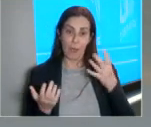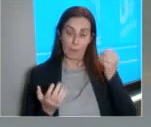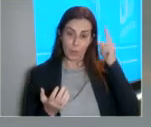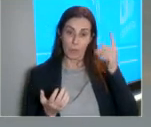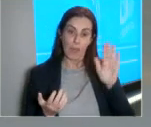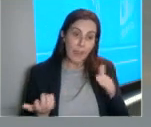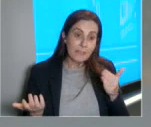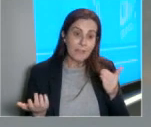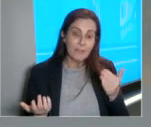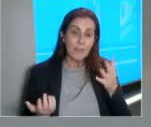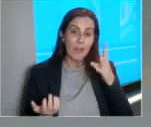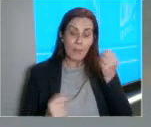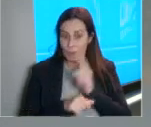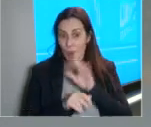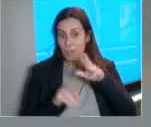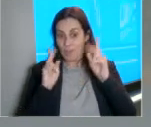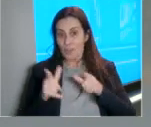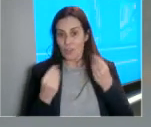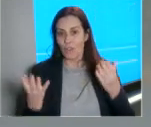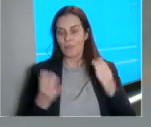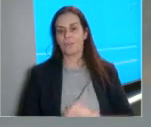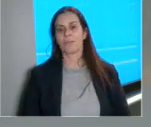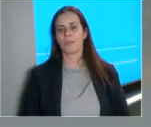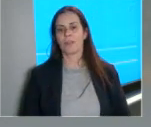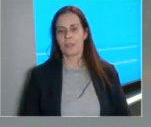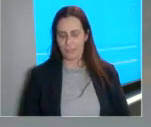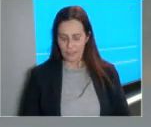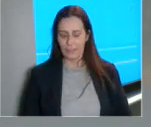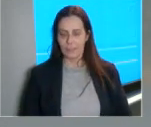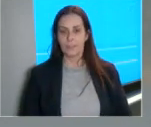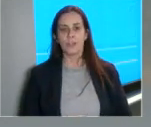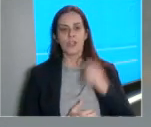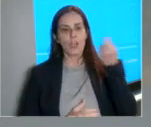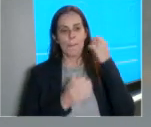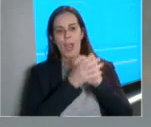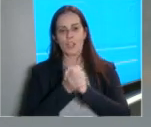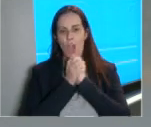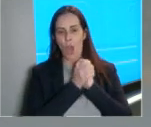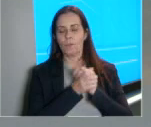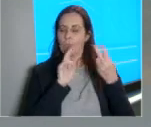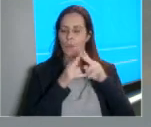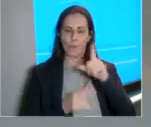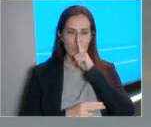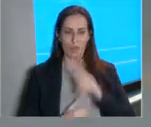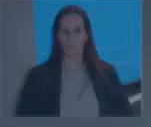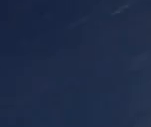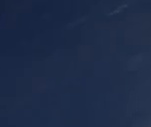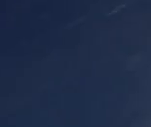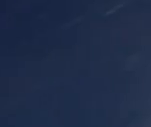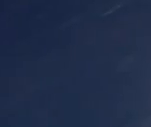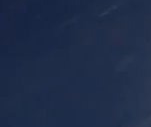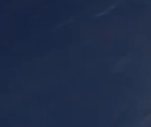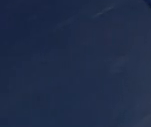שנה, לפחות 40 דקות יהיה לנו כאן נחמד. אז שבת שלום לכם מירושלים, נתראה ביום ראשון.